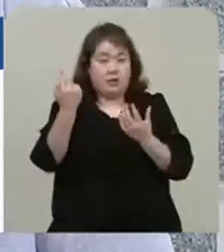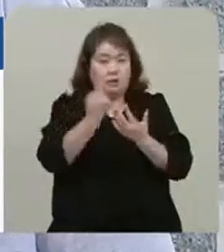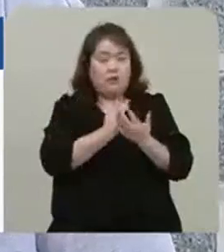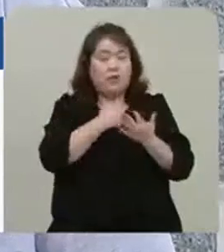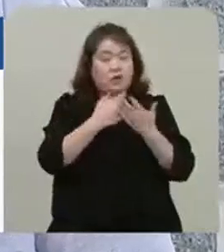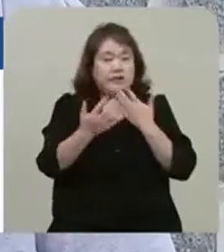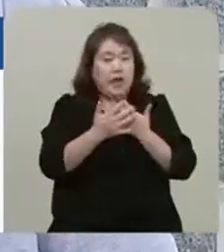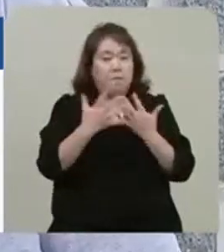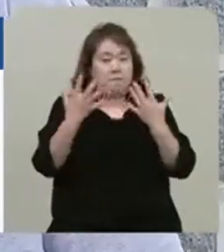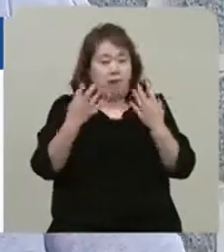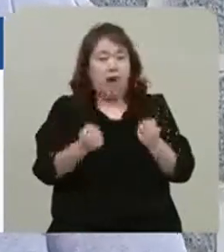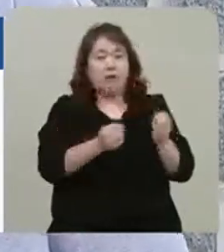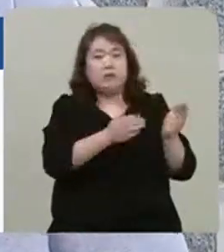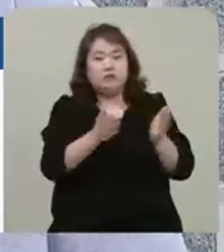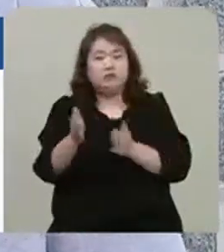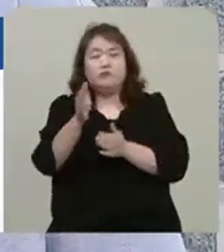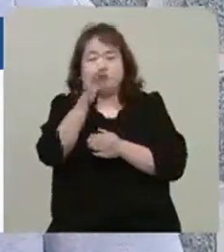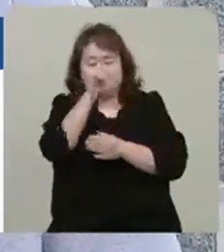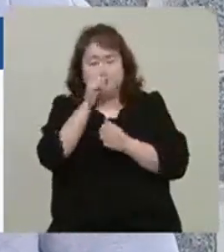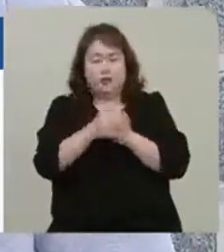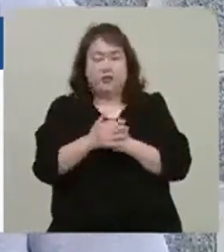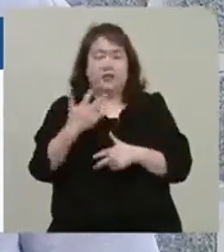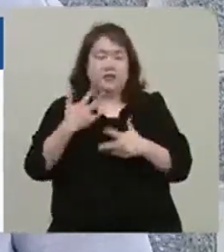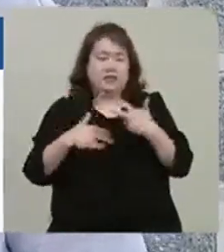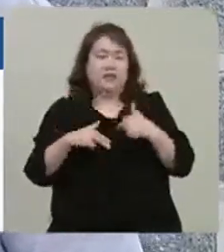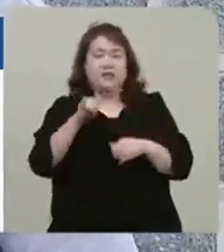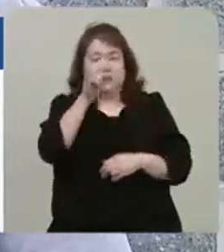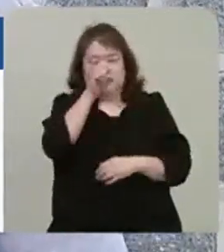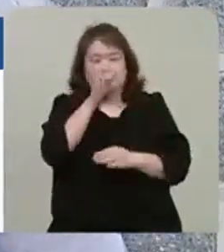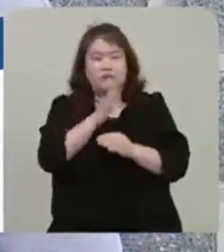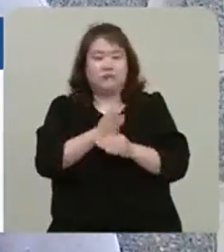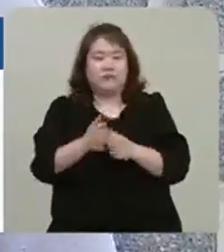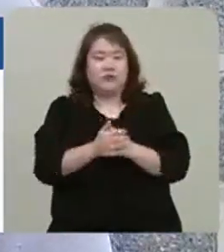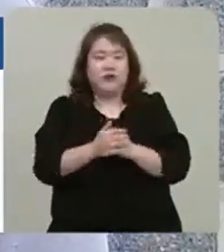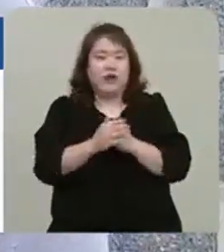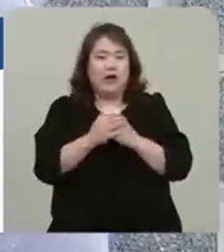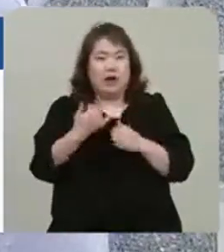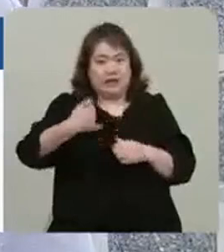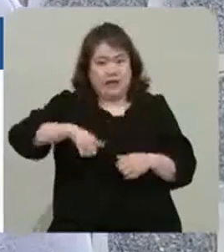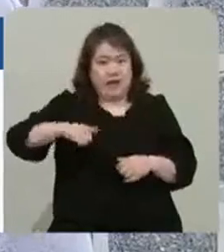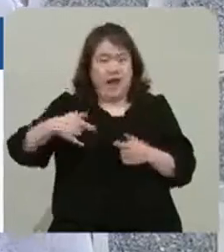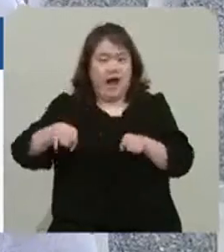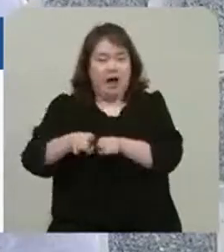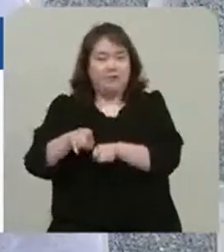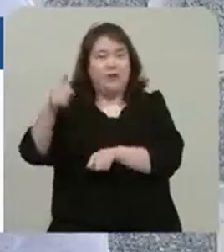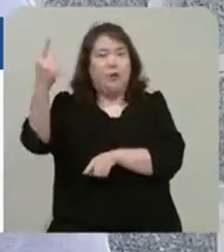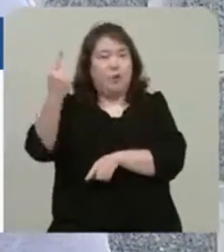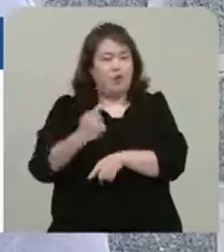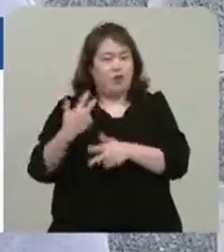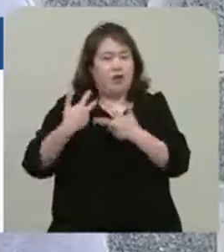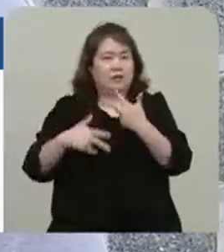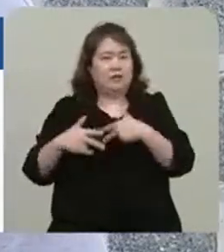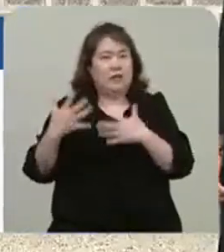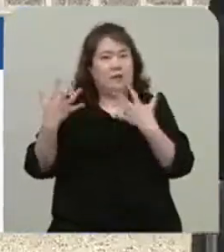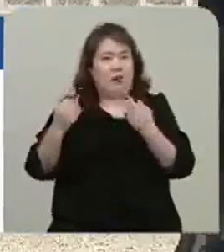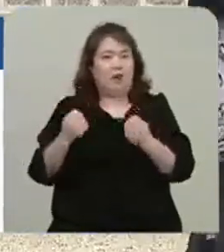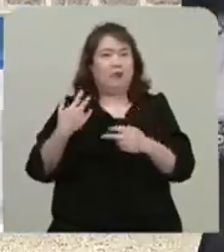체험 같은 거 많이 준비되어 있어가지고 재밌게 지금 즐기고 있고 아이들하고 오니까 더 즐길 게 더 많고 더 재밌는 것